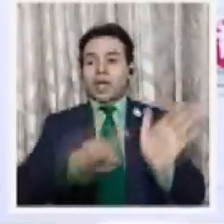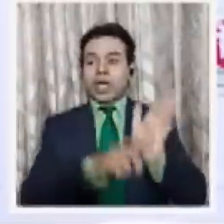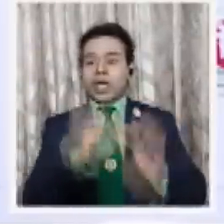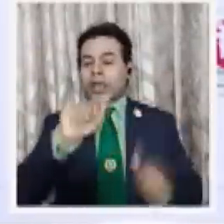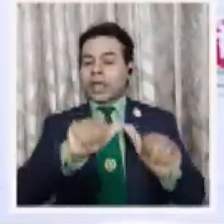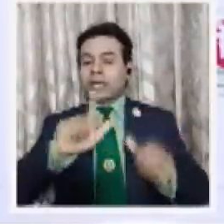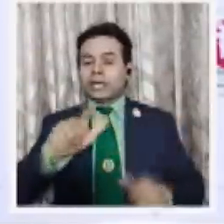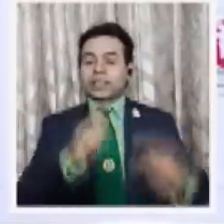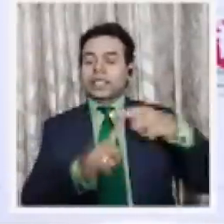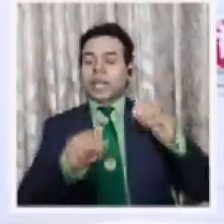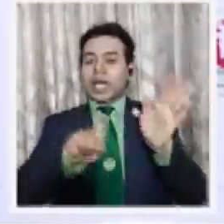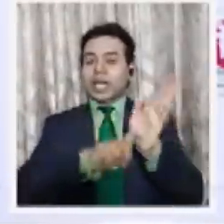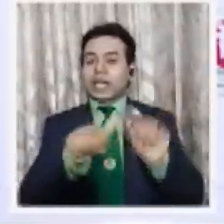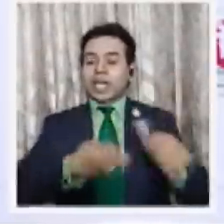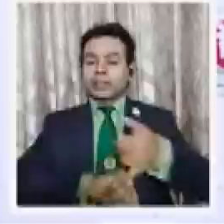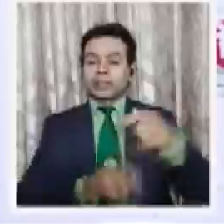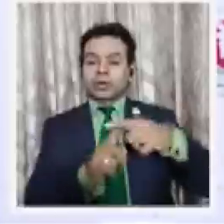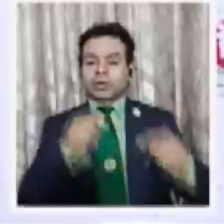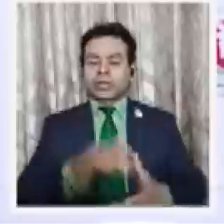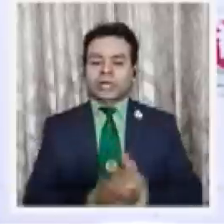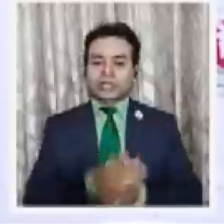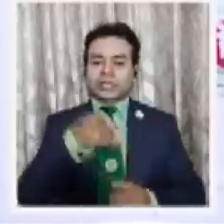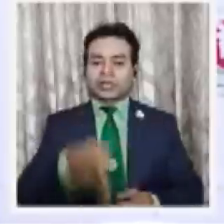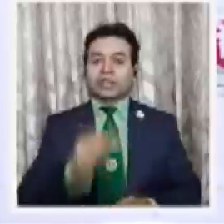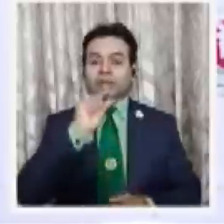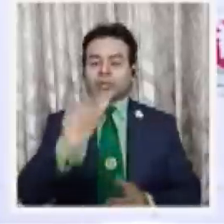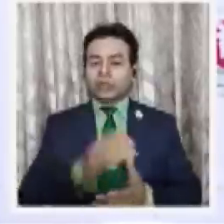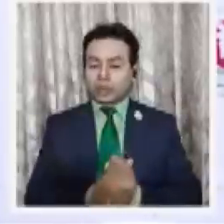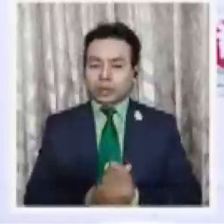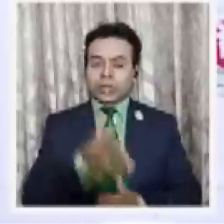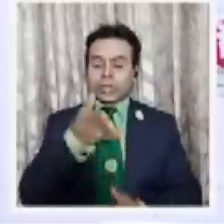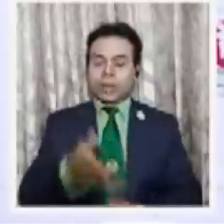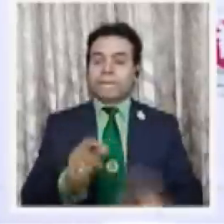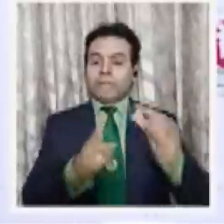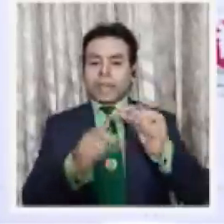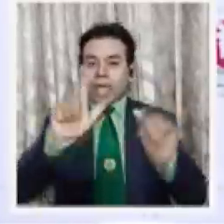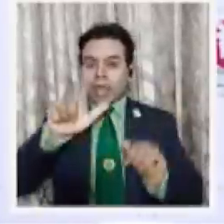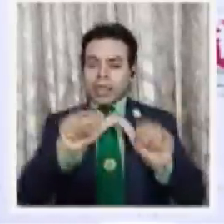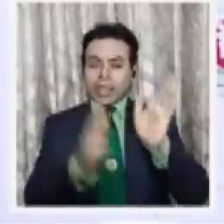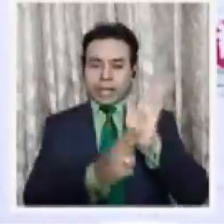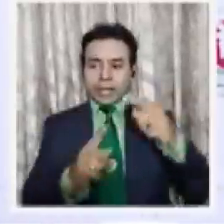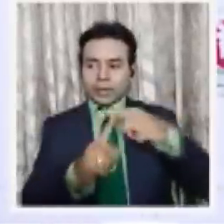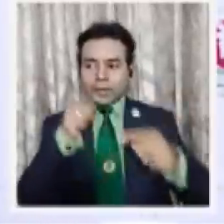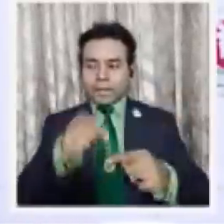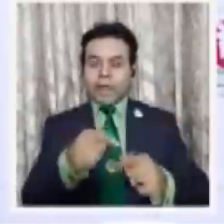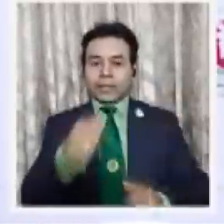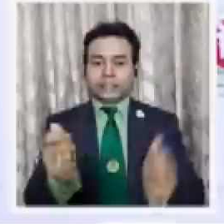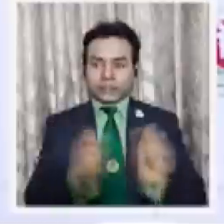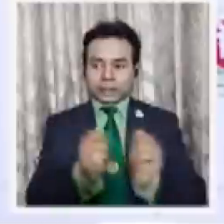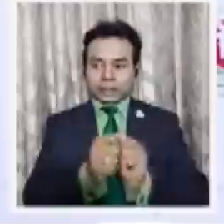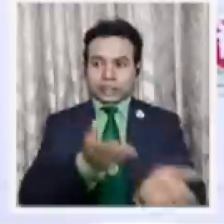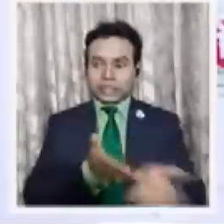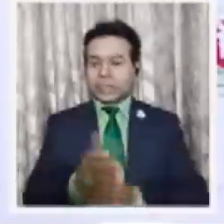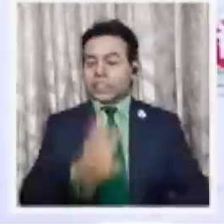জেলার ভাষাবীর এম এ ওয়াদুদ মেমোরিয়াল ট্রাস্ট চাঁদপুর এর উদ্যোগে 250 শয্যা বিশিষ্ট